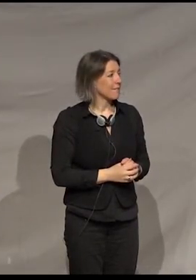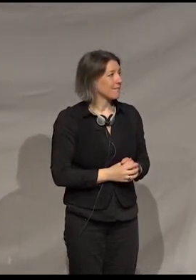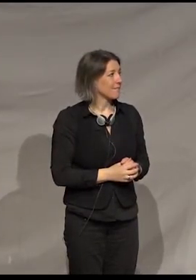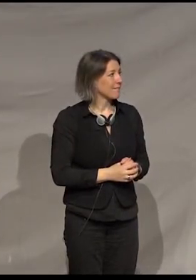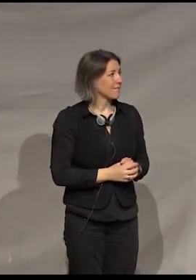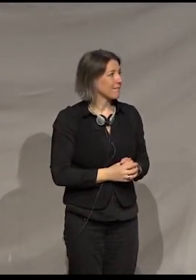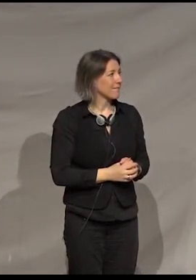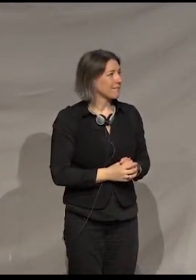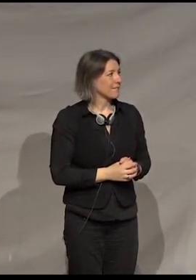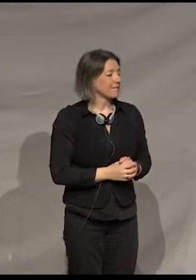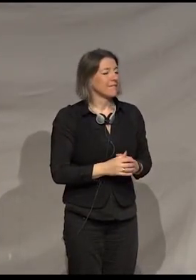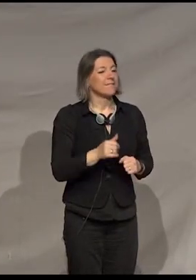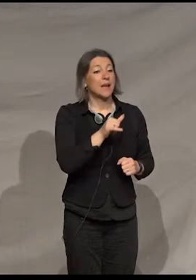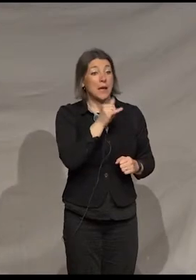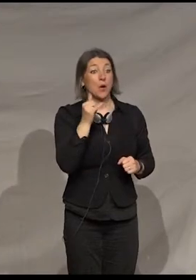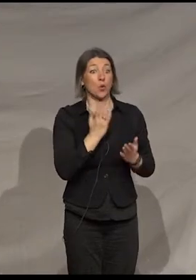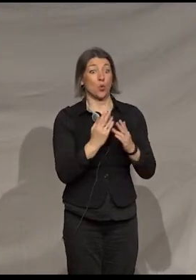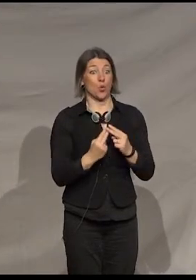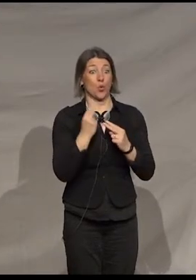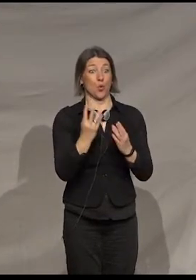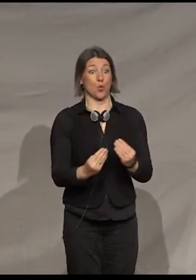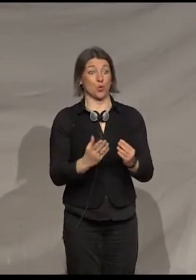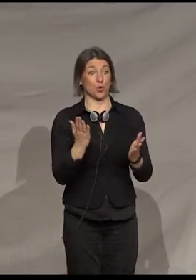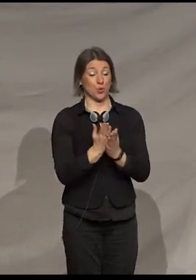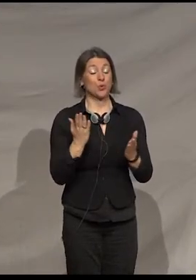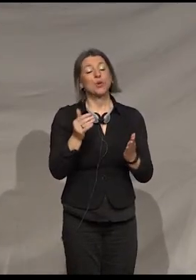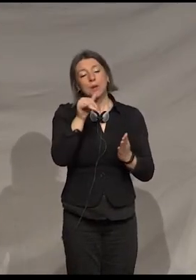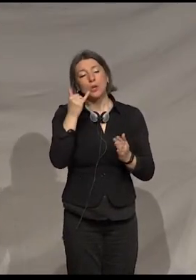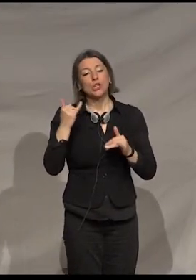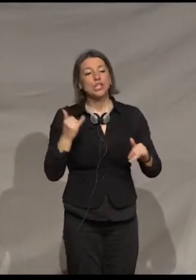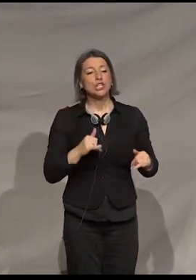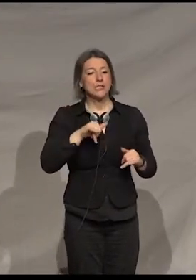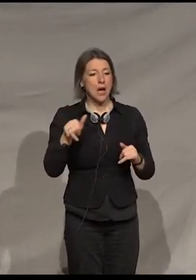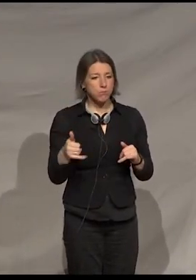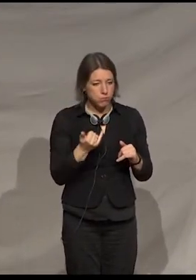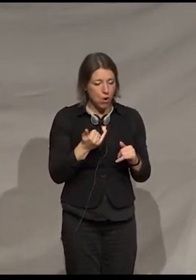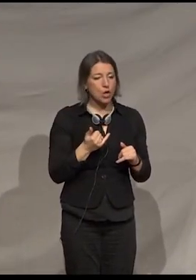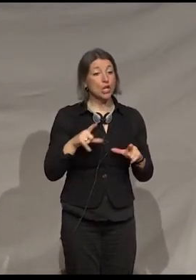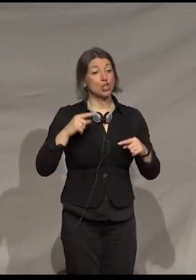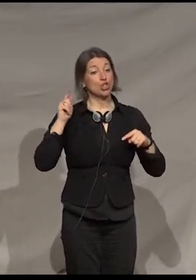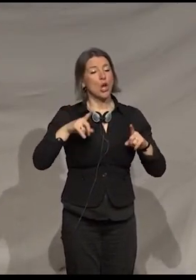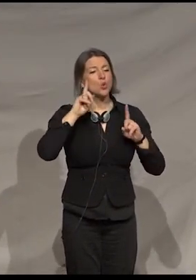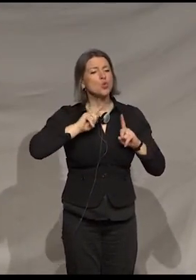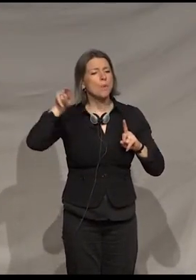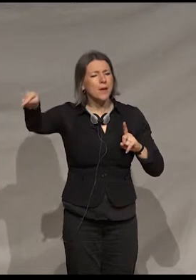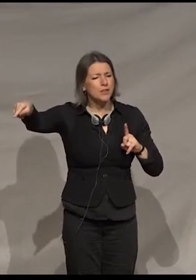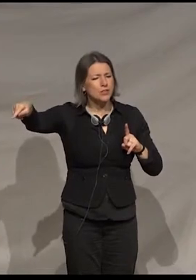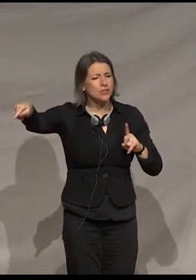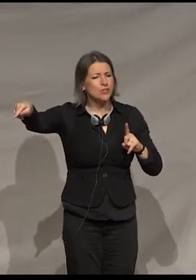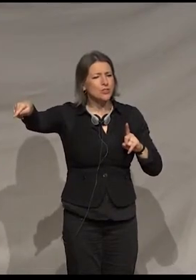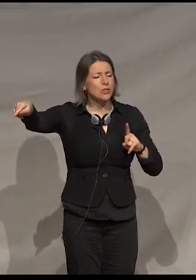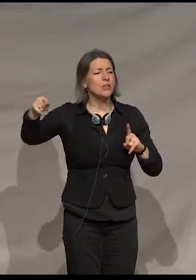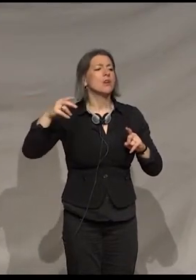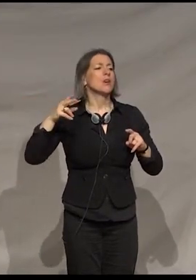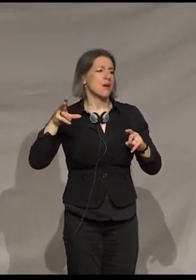Jiří Jambor, jsem stoupeč na Bečvou, mám onemocnění, které se nazývá spinální